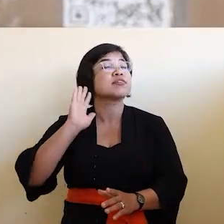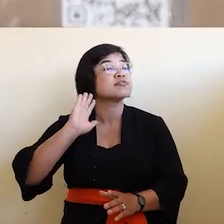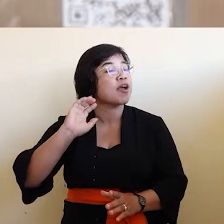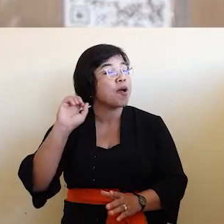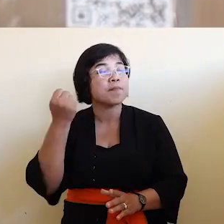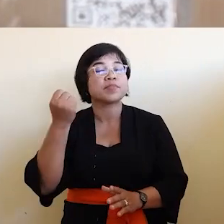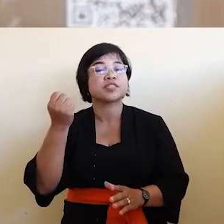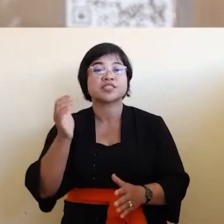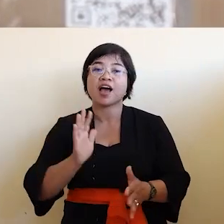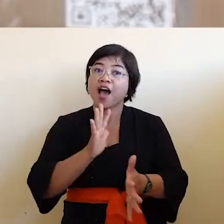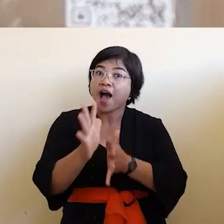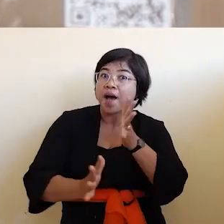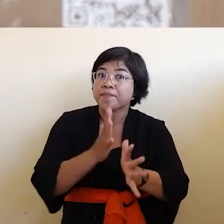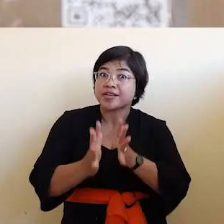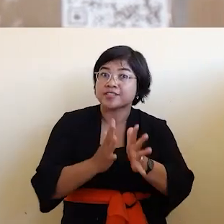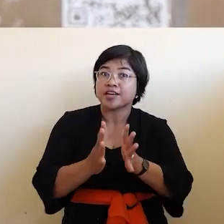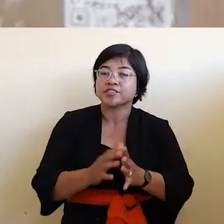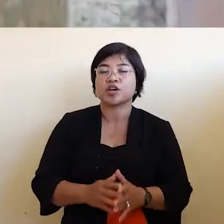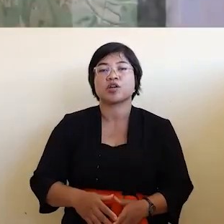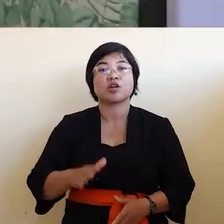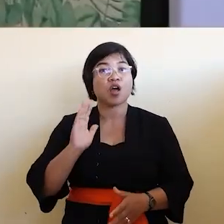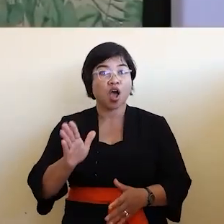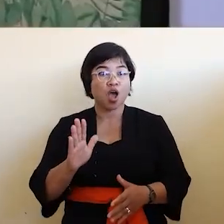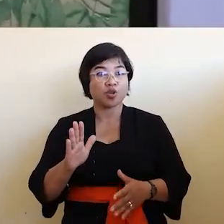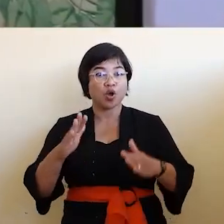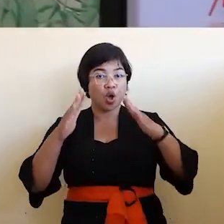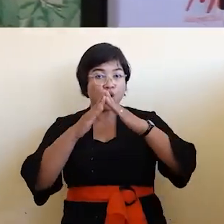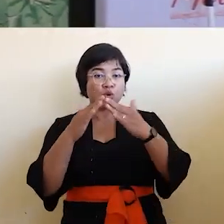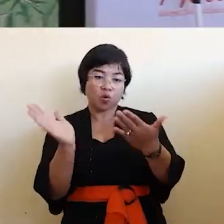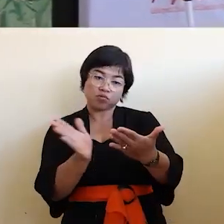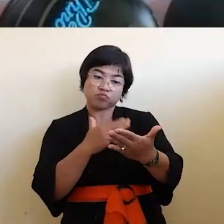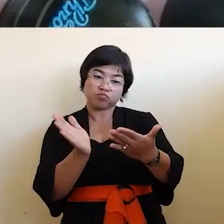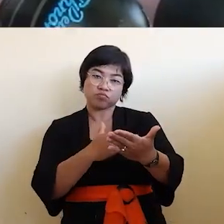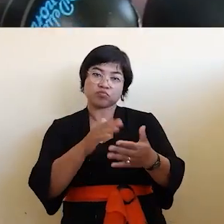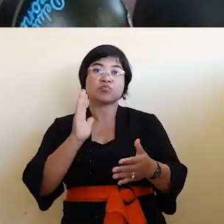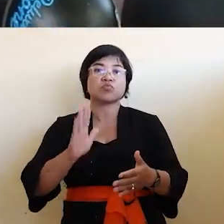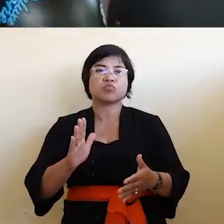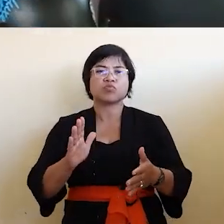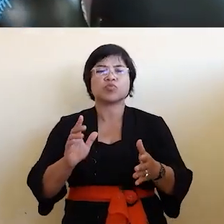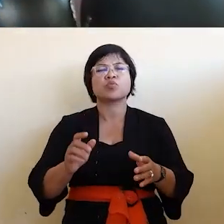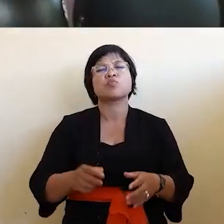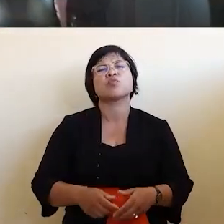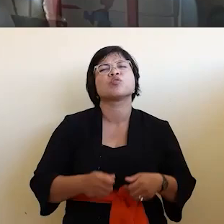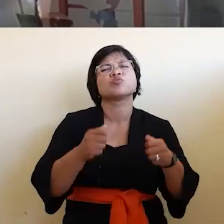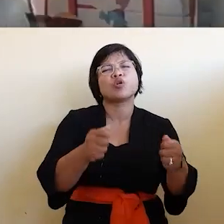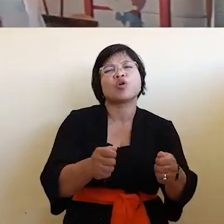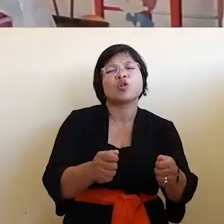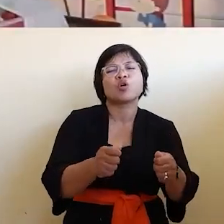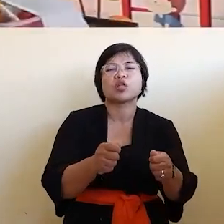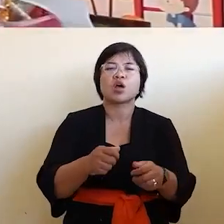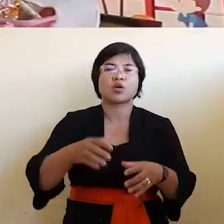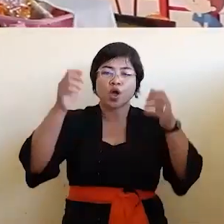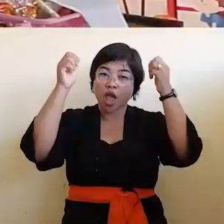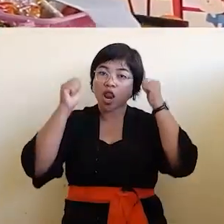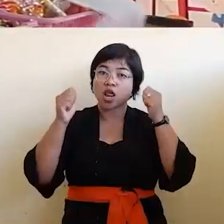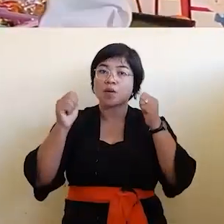bahasa isyarat. Ruang baca, tempat penitipan helm dan kantin,